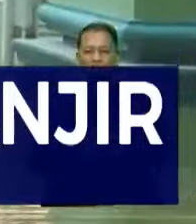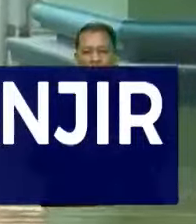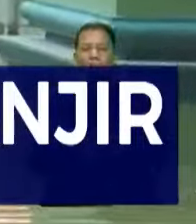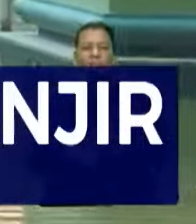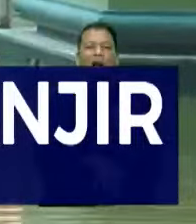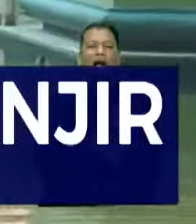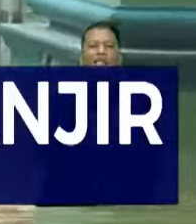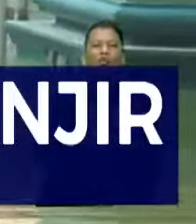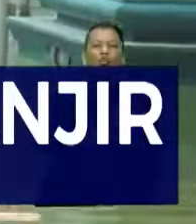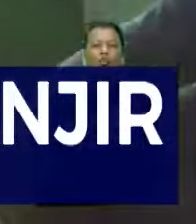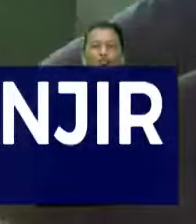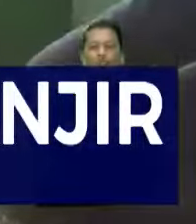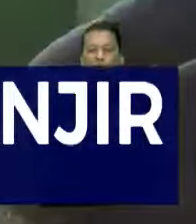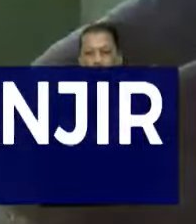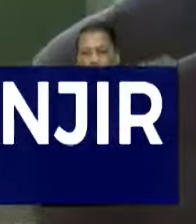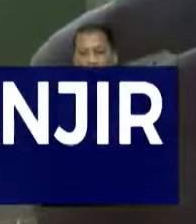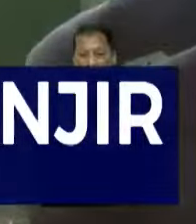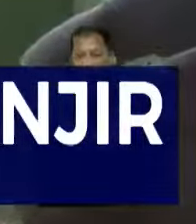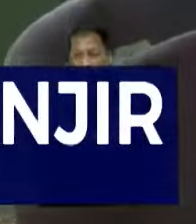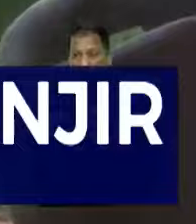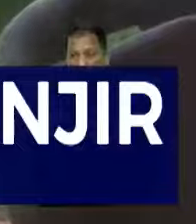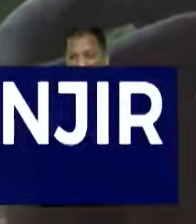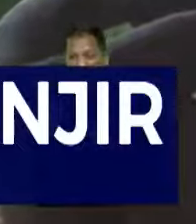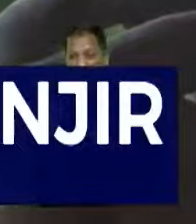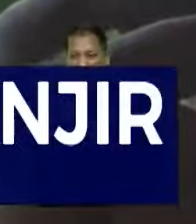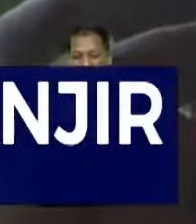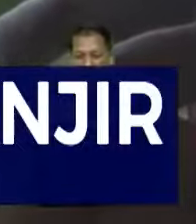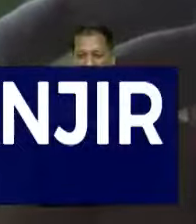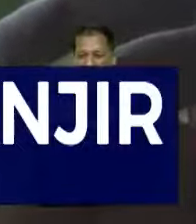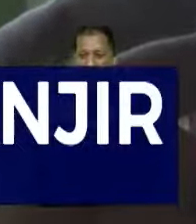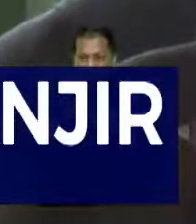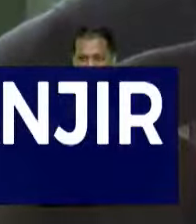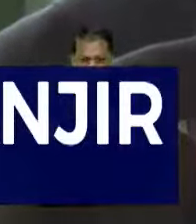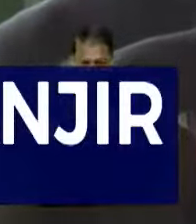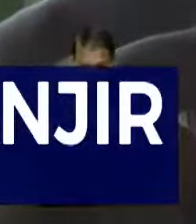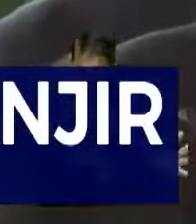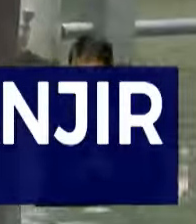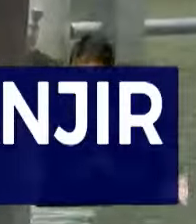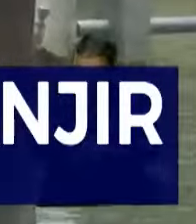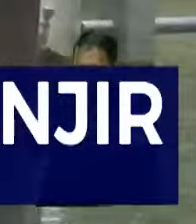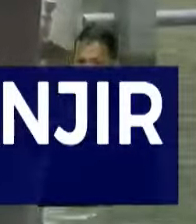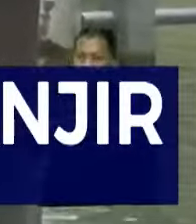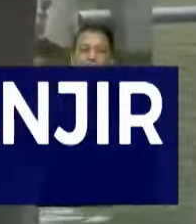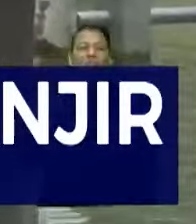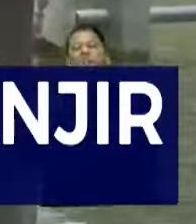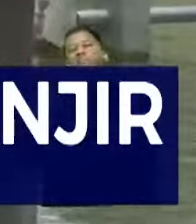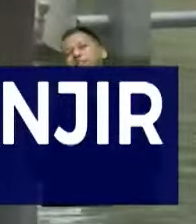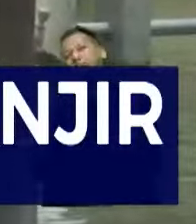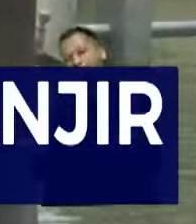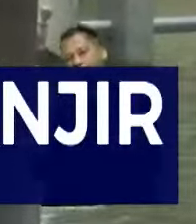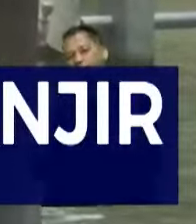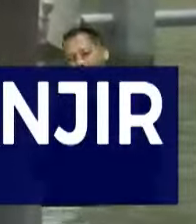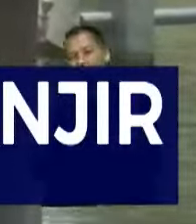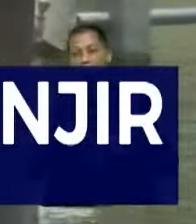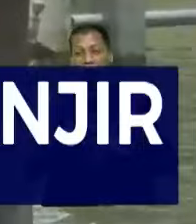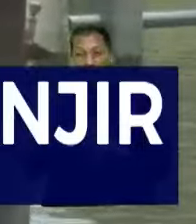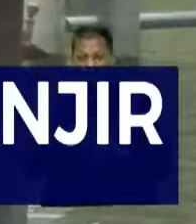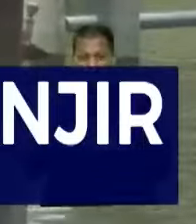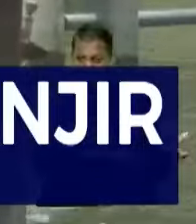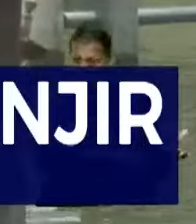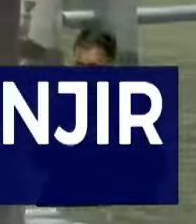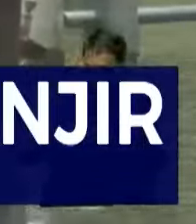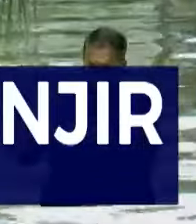tidak sempat menyelamatkan gabahnya sehingga terendam di rumah selama mingguereka berharap setelahabah dijemur dan tetap bisa